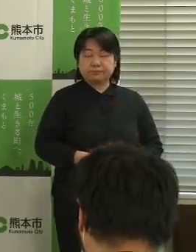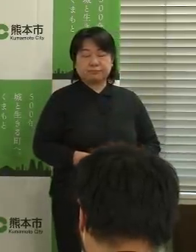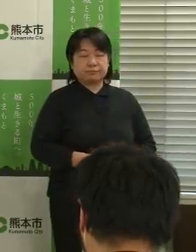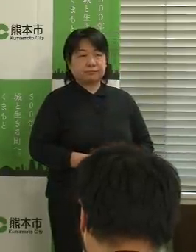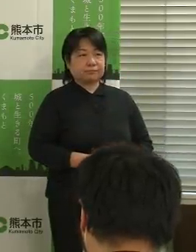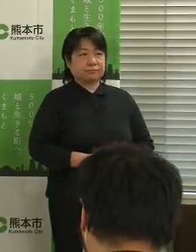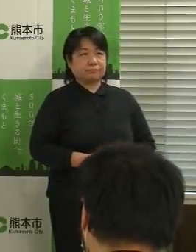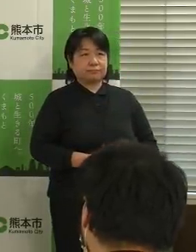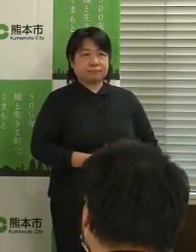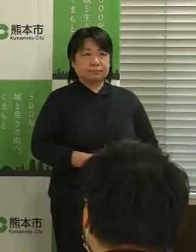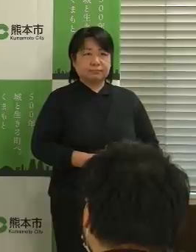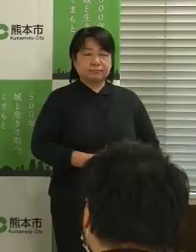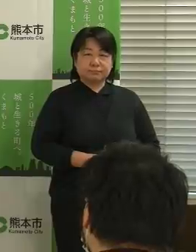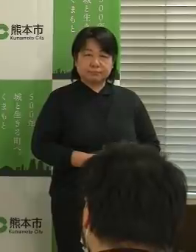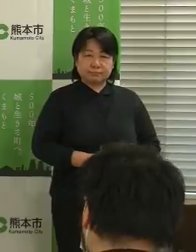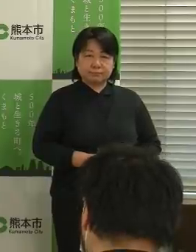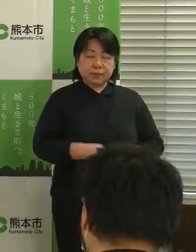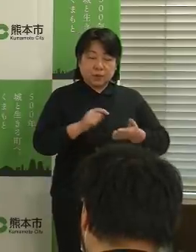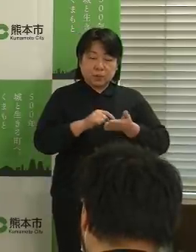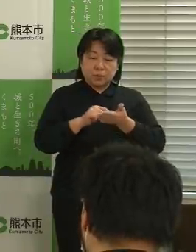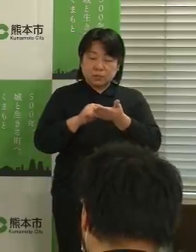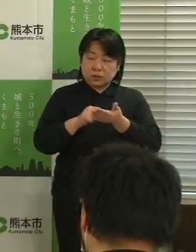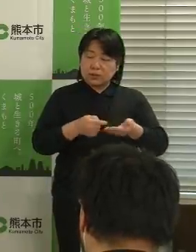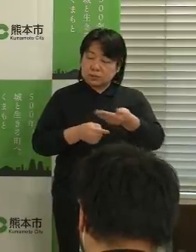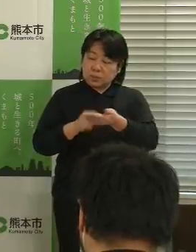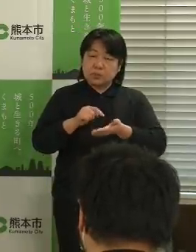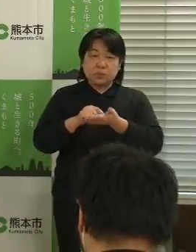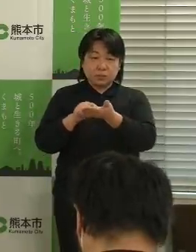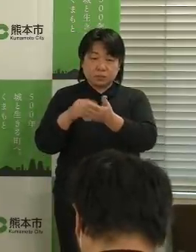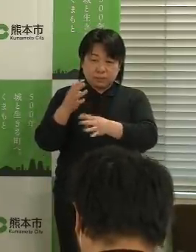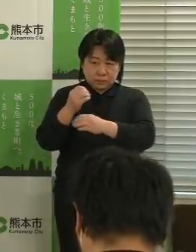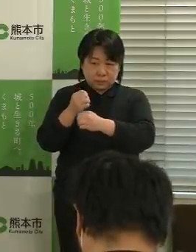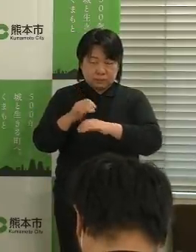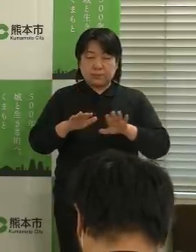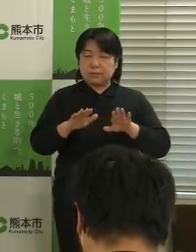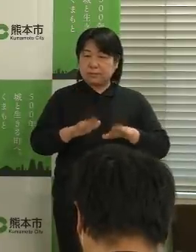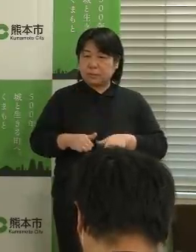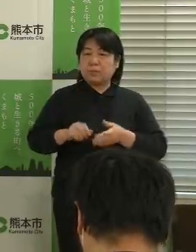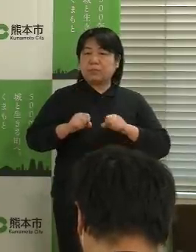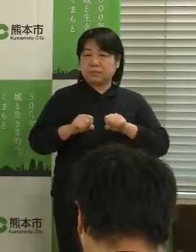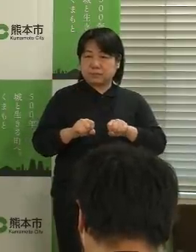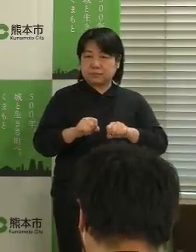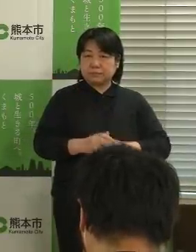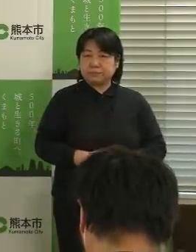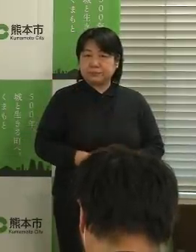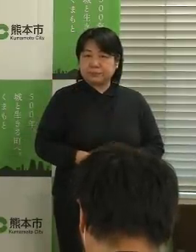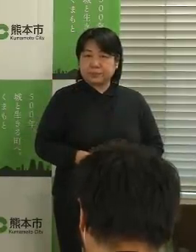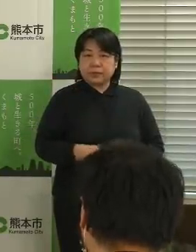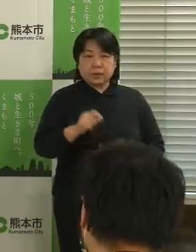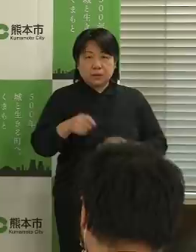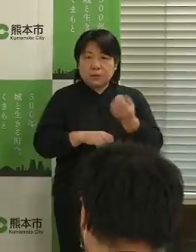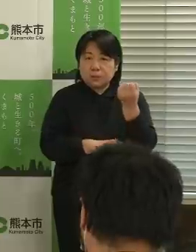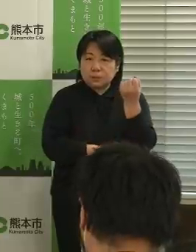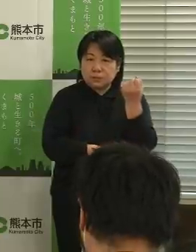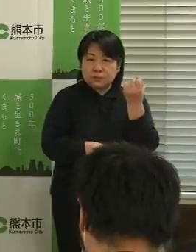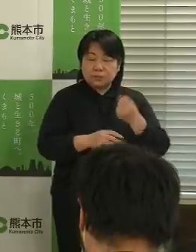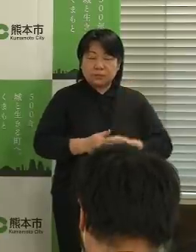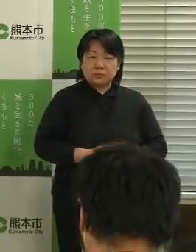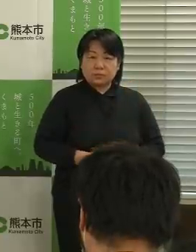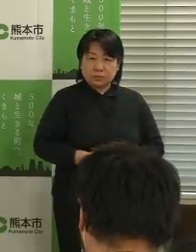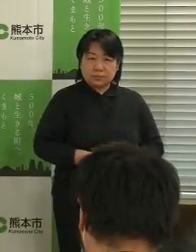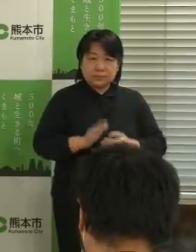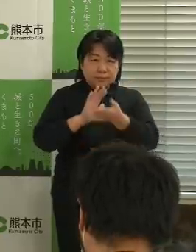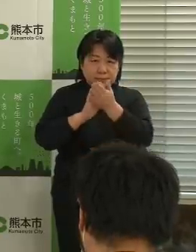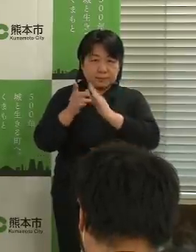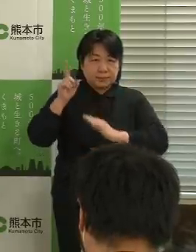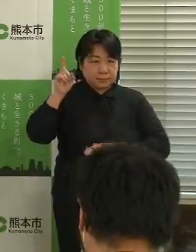。 この要請はいつ行われますか？ 今日行います。はい、まあ、それをもとに、県